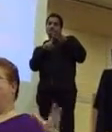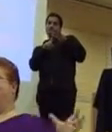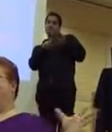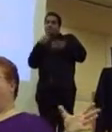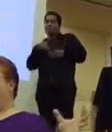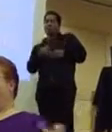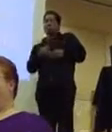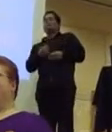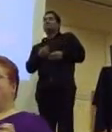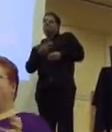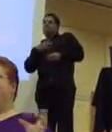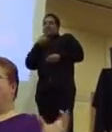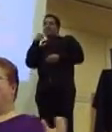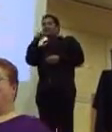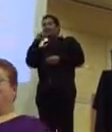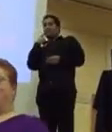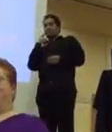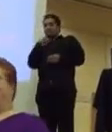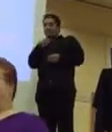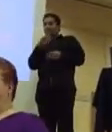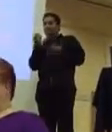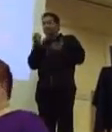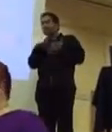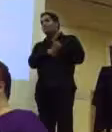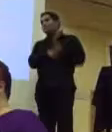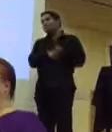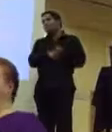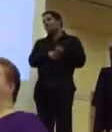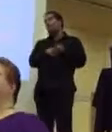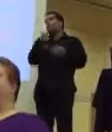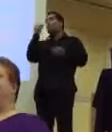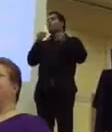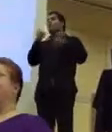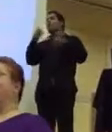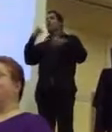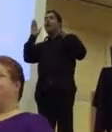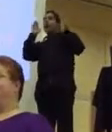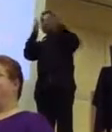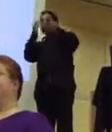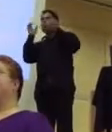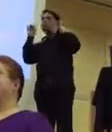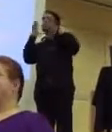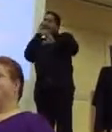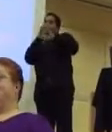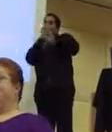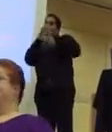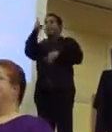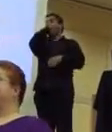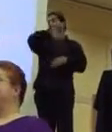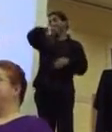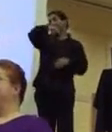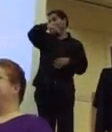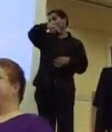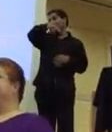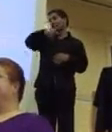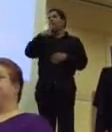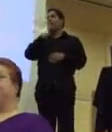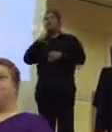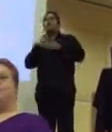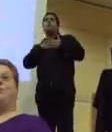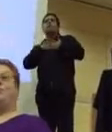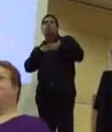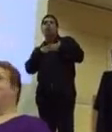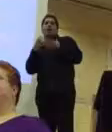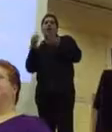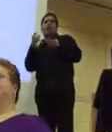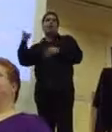και εγώ δεν ξέρω τι άλλο τι λένε για τον αυτισμό. Γι' αυτό θα ήθελα πάρα πολύ να συμπληρώσετε μία από τις